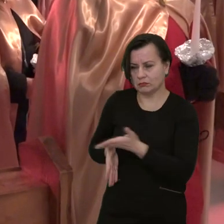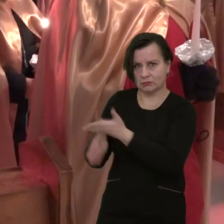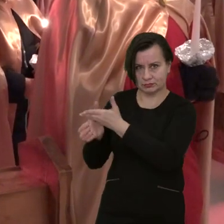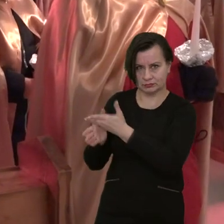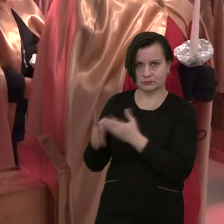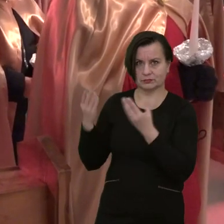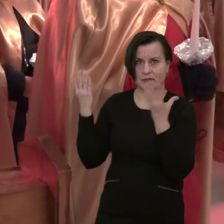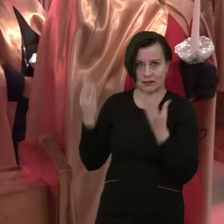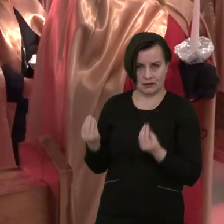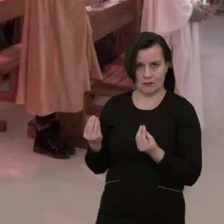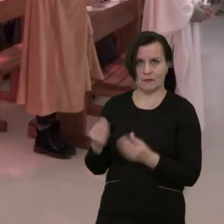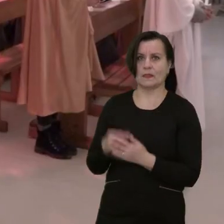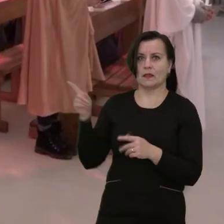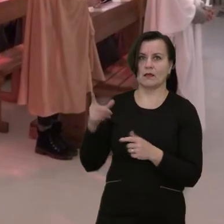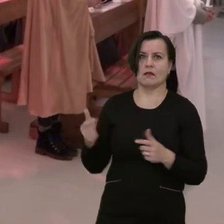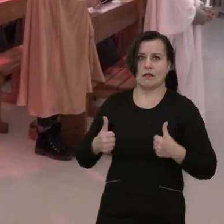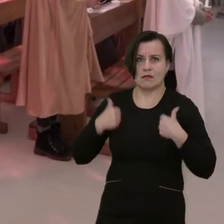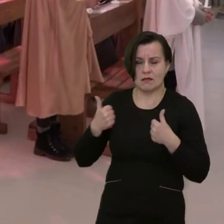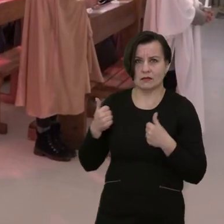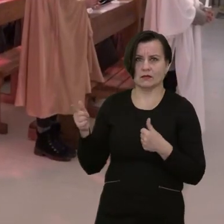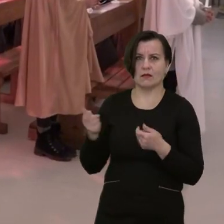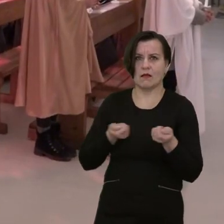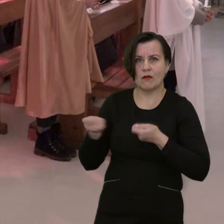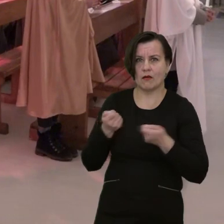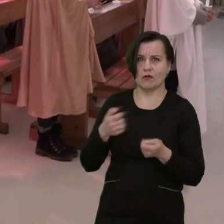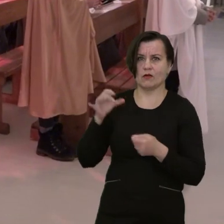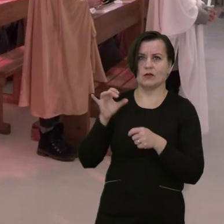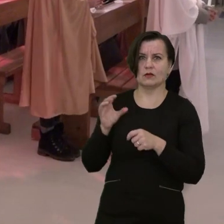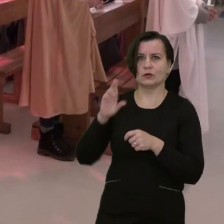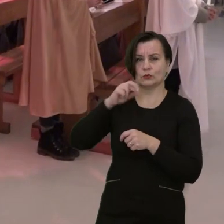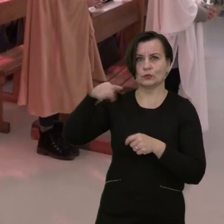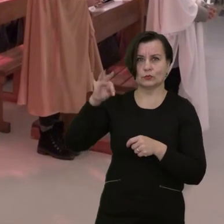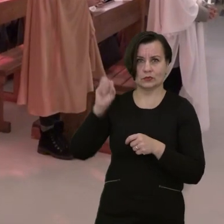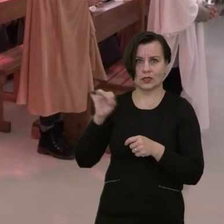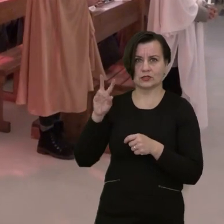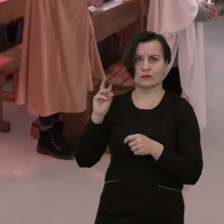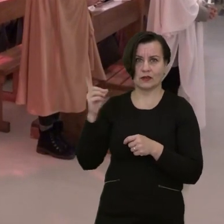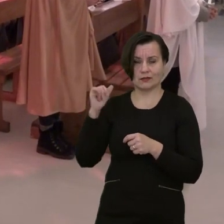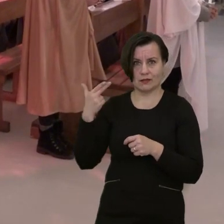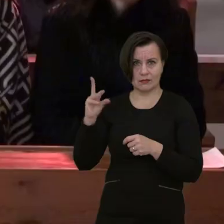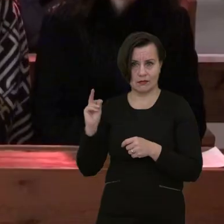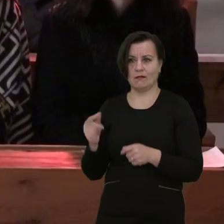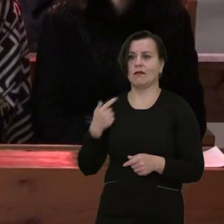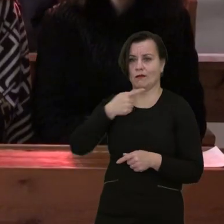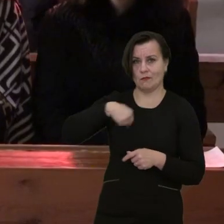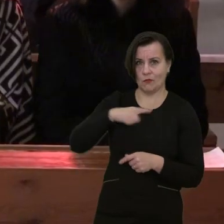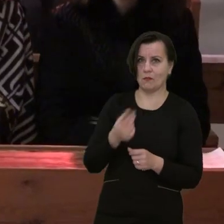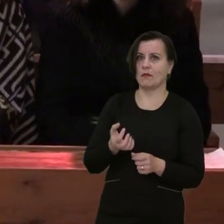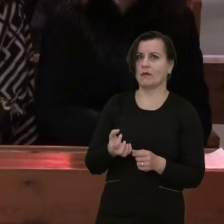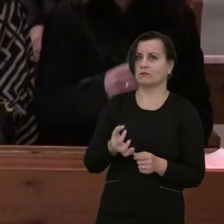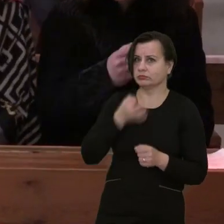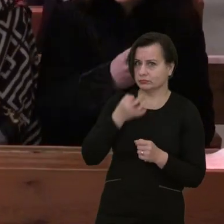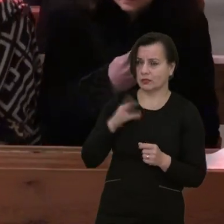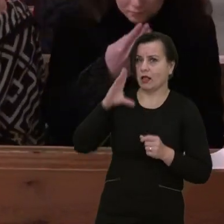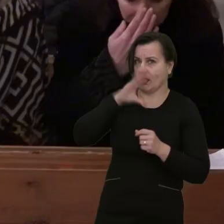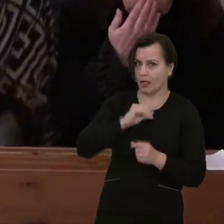ponios Rūtos Švedienės. Ir mums pavyko šitą iniciatyvą, gražiai viskas praėjo ir dabar, kadangi mes jau